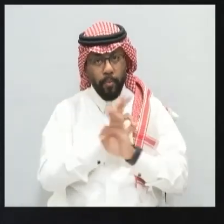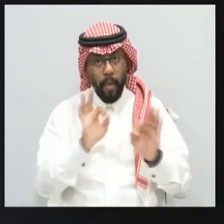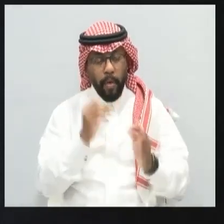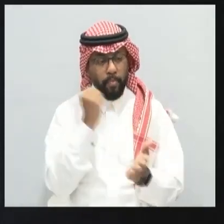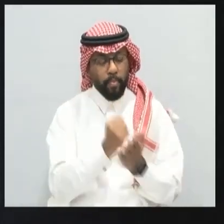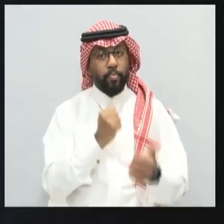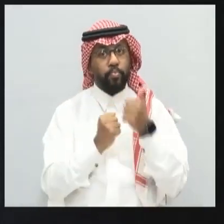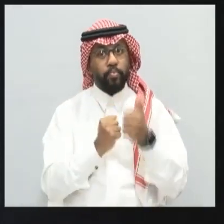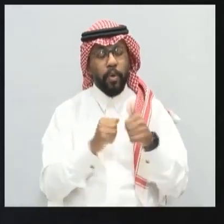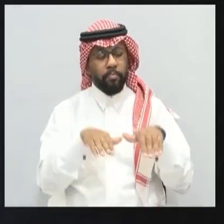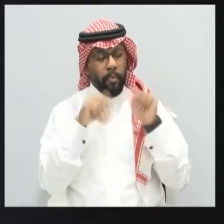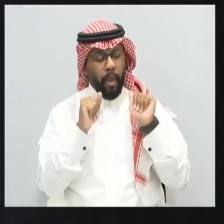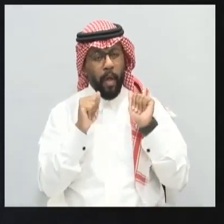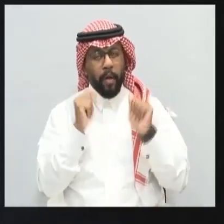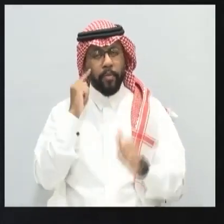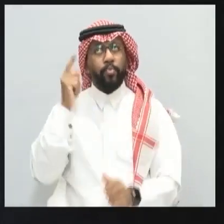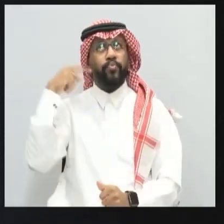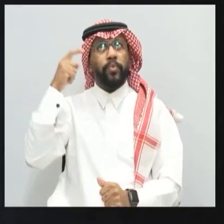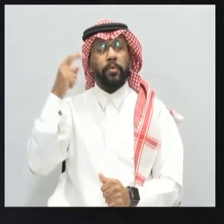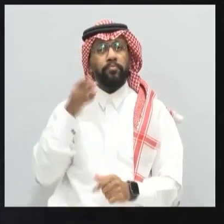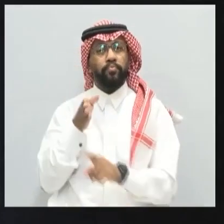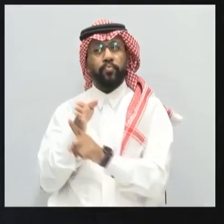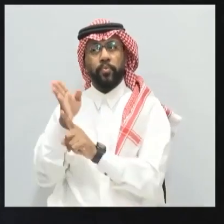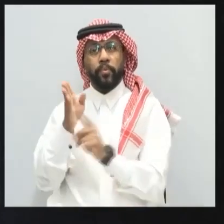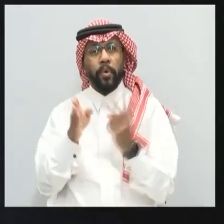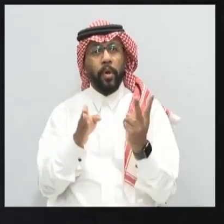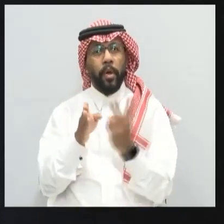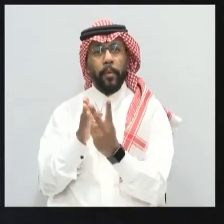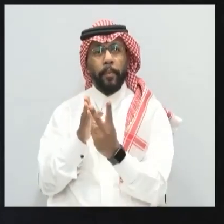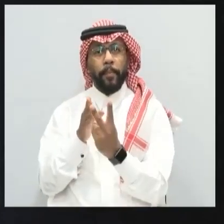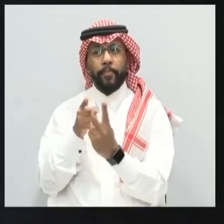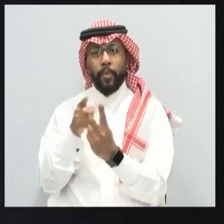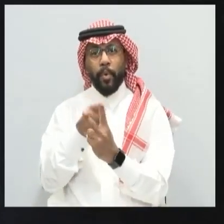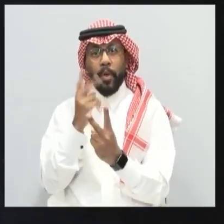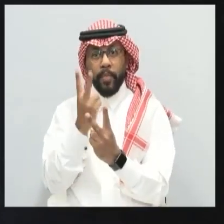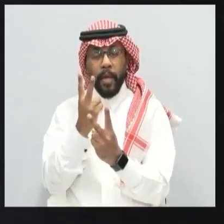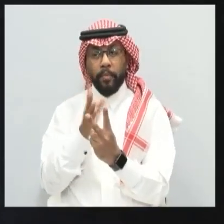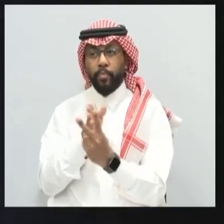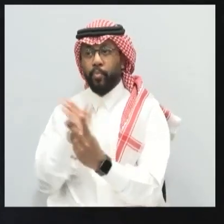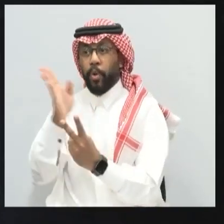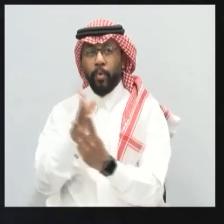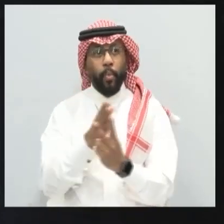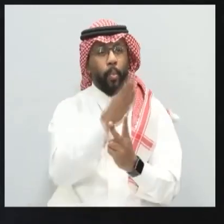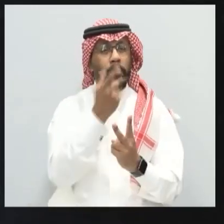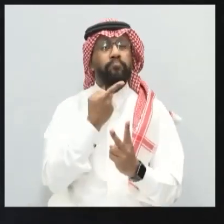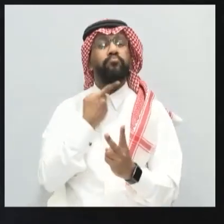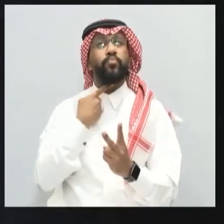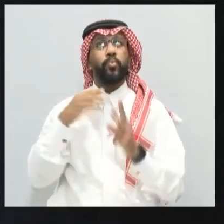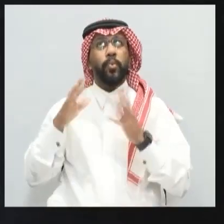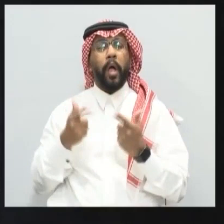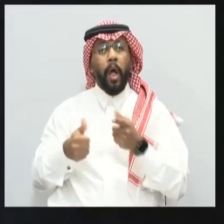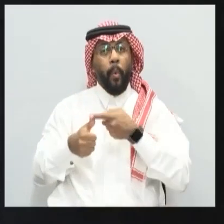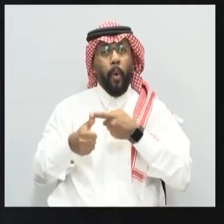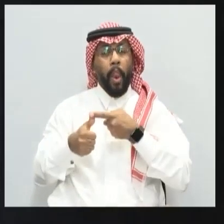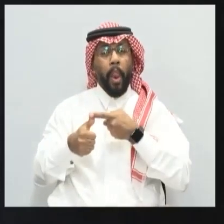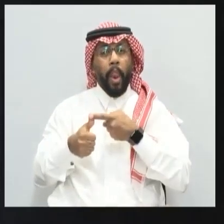تميز سيكون امامكم خياران امامكم اختيار احد هذه الخيارات الخيار الاول هو